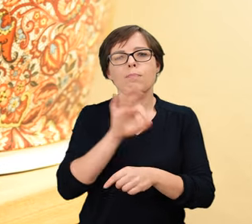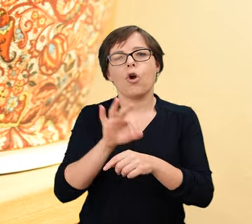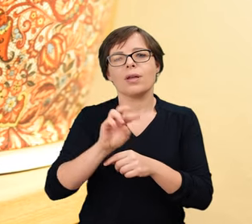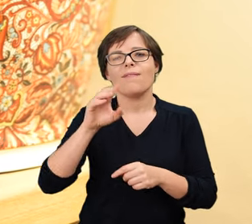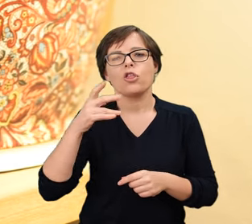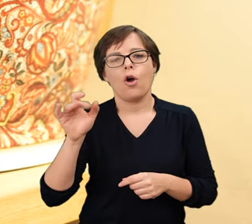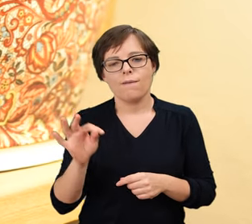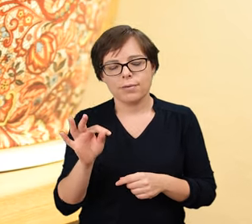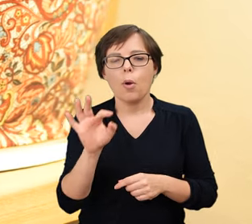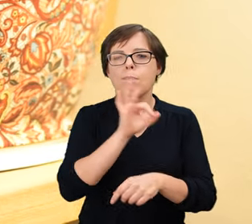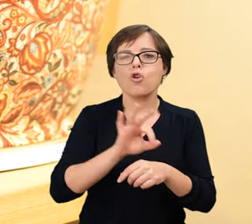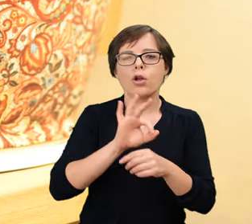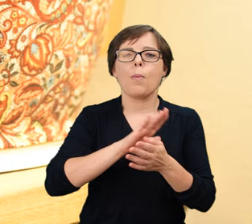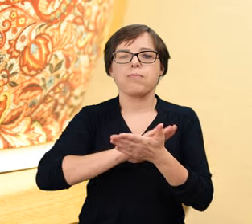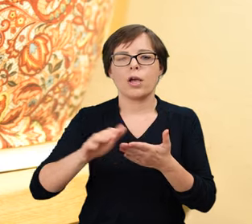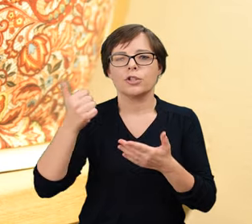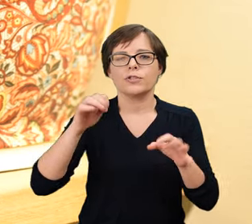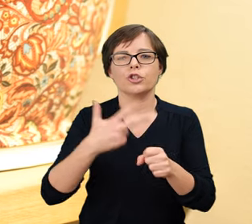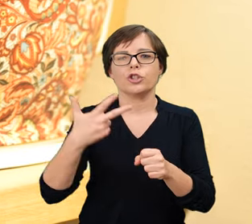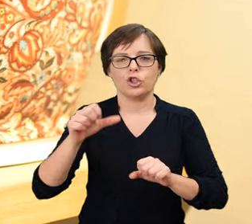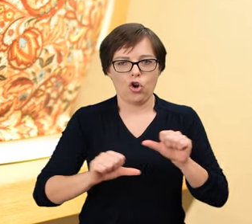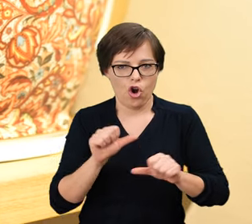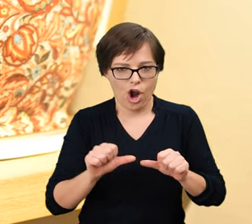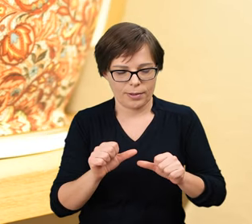z 1933 roku.